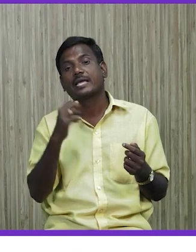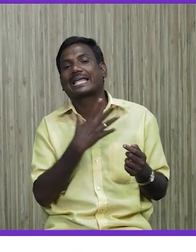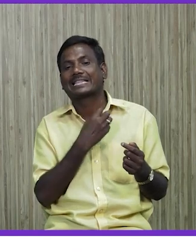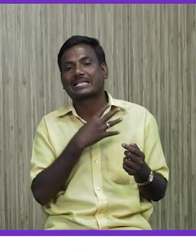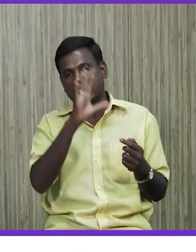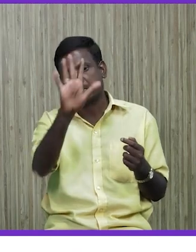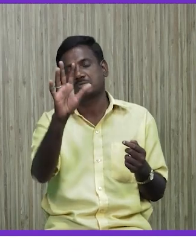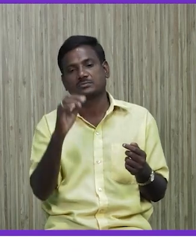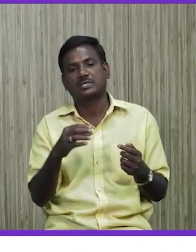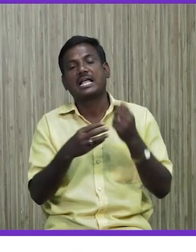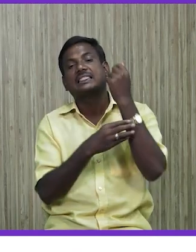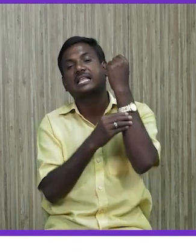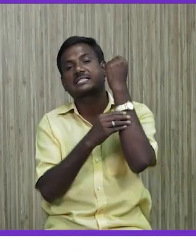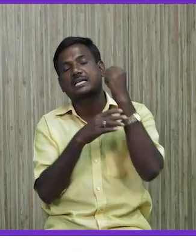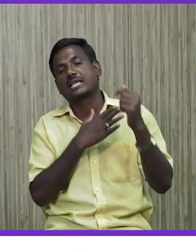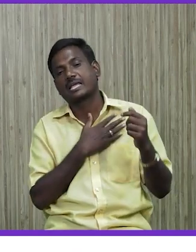Large